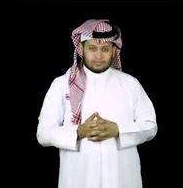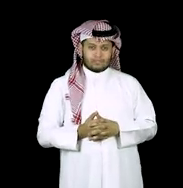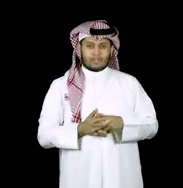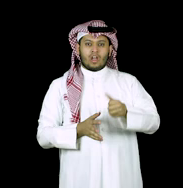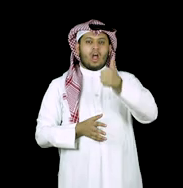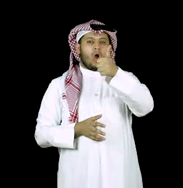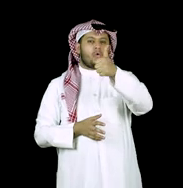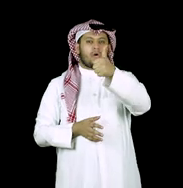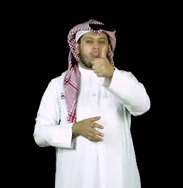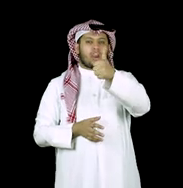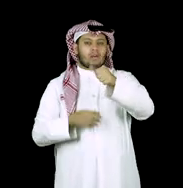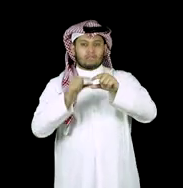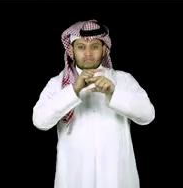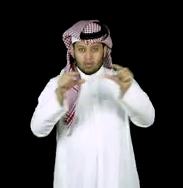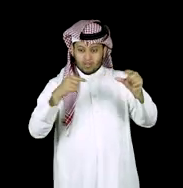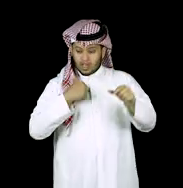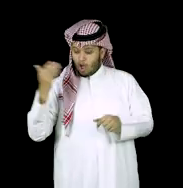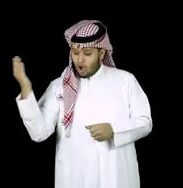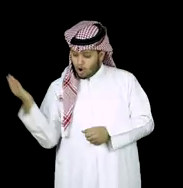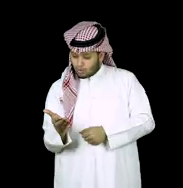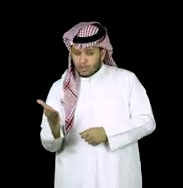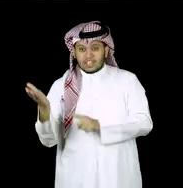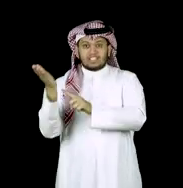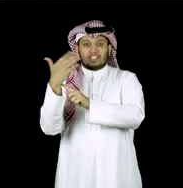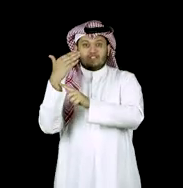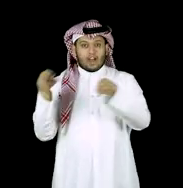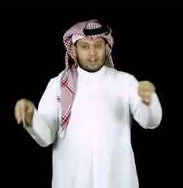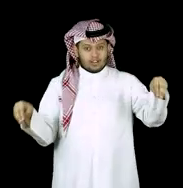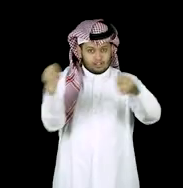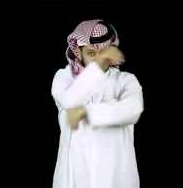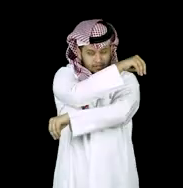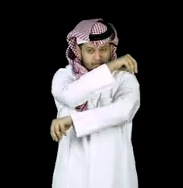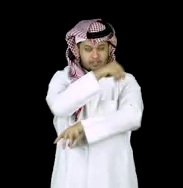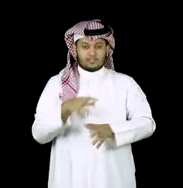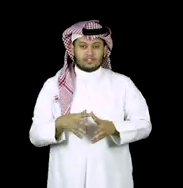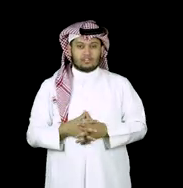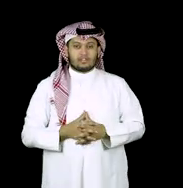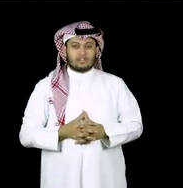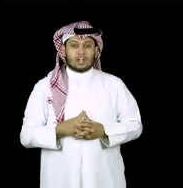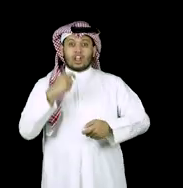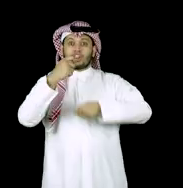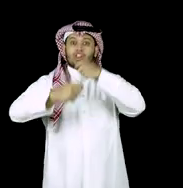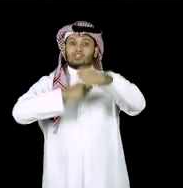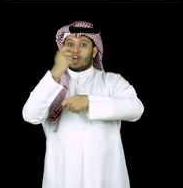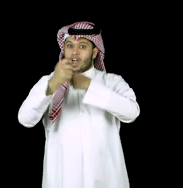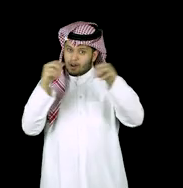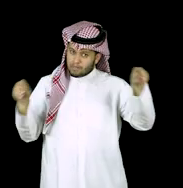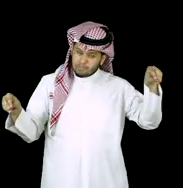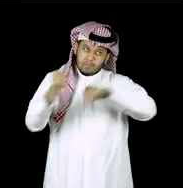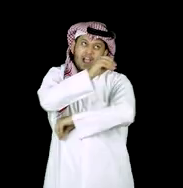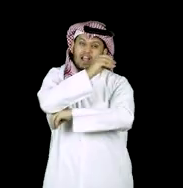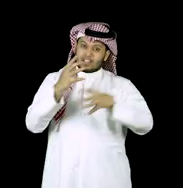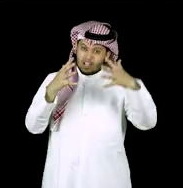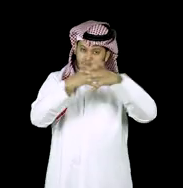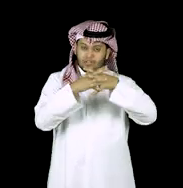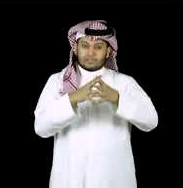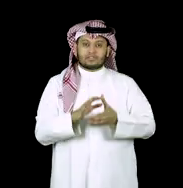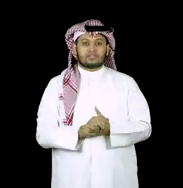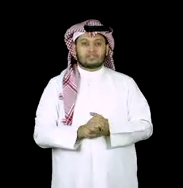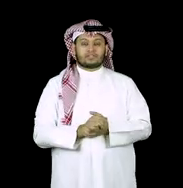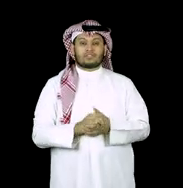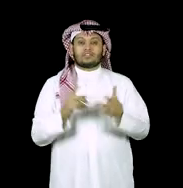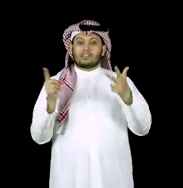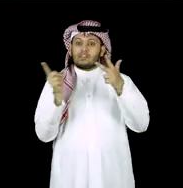أولا تبادل الرسل والسفارات، ثانيا التبادل التجاري والاقتصادي،